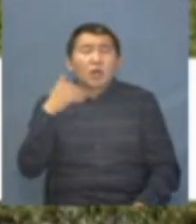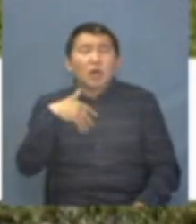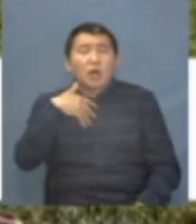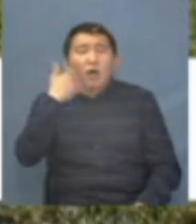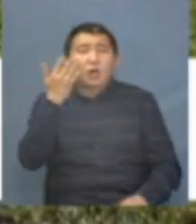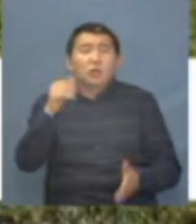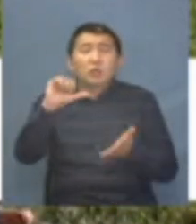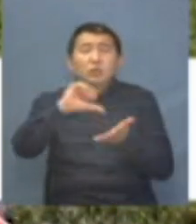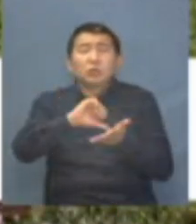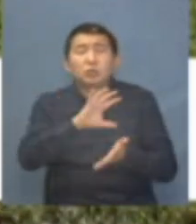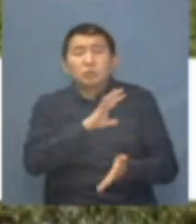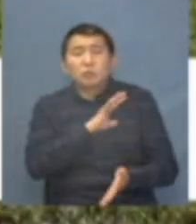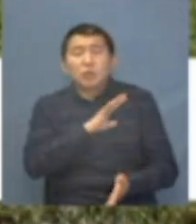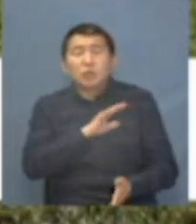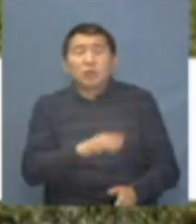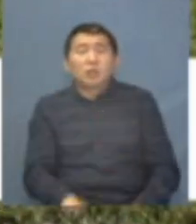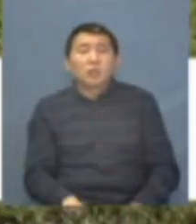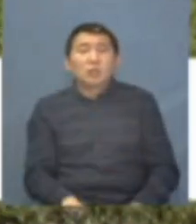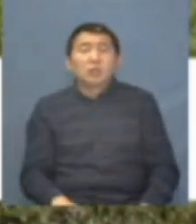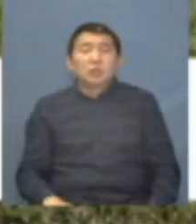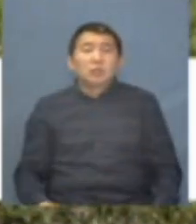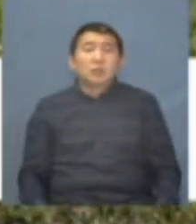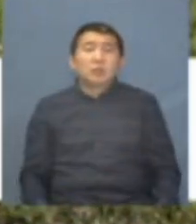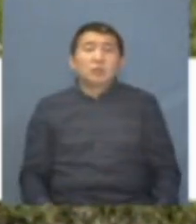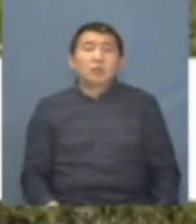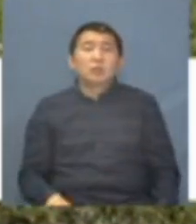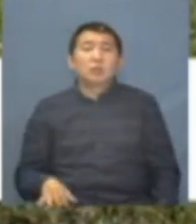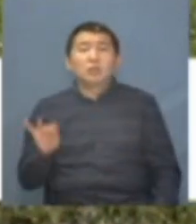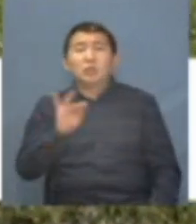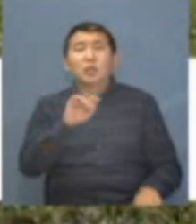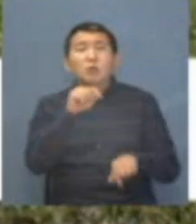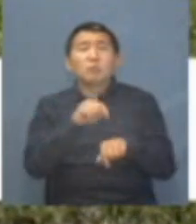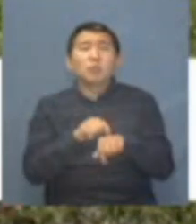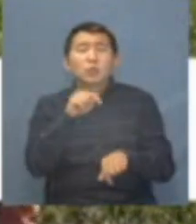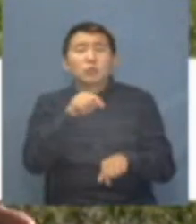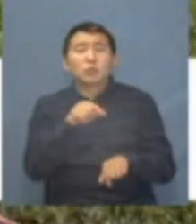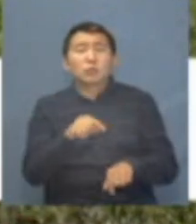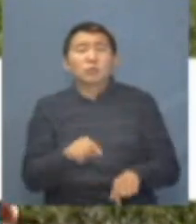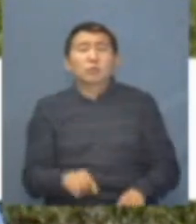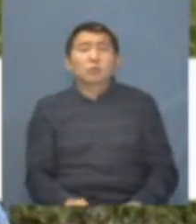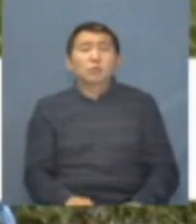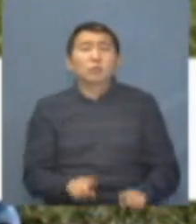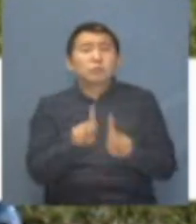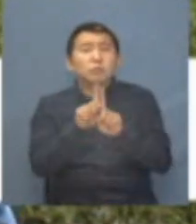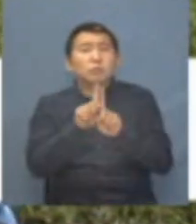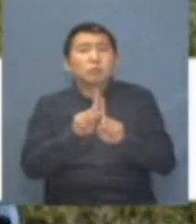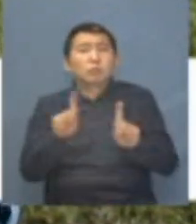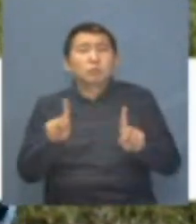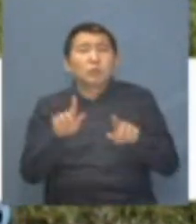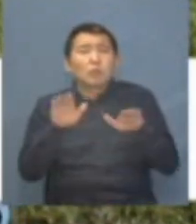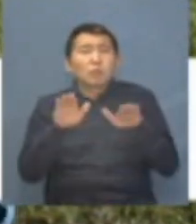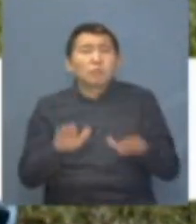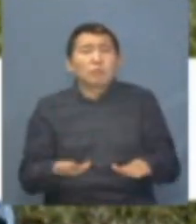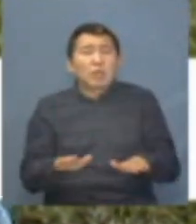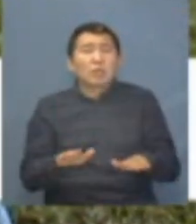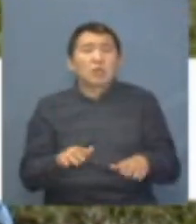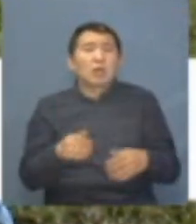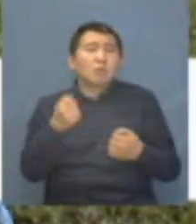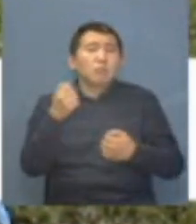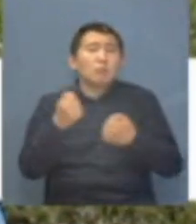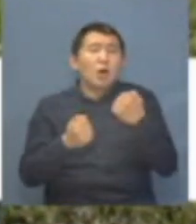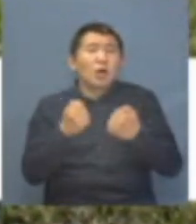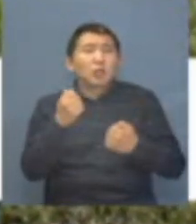да, вышла из машины и почувствовала себя вот в необыкновенном месте. Машины, палатки, где-то